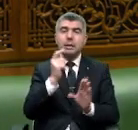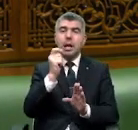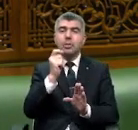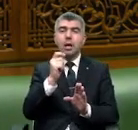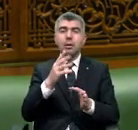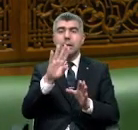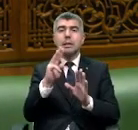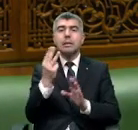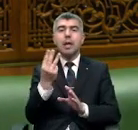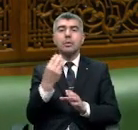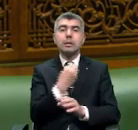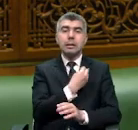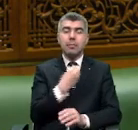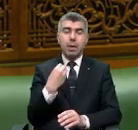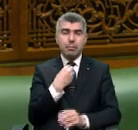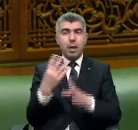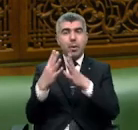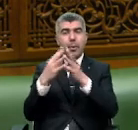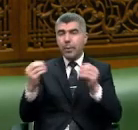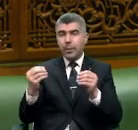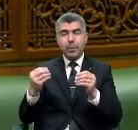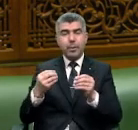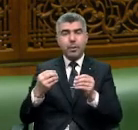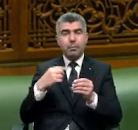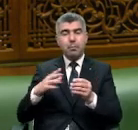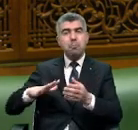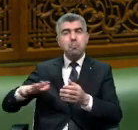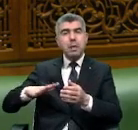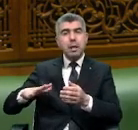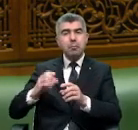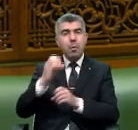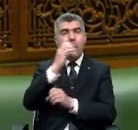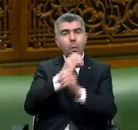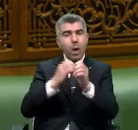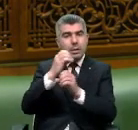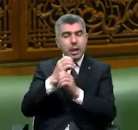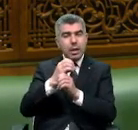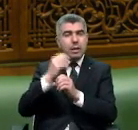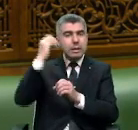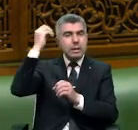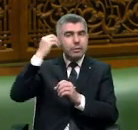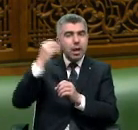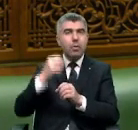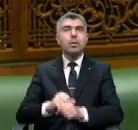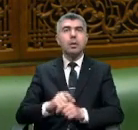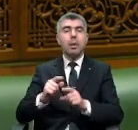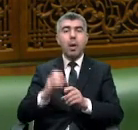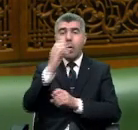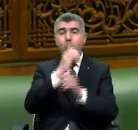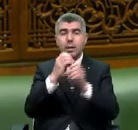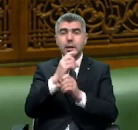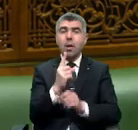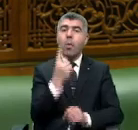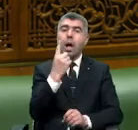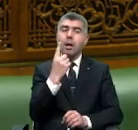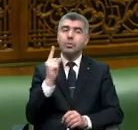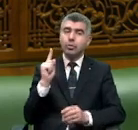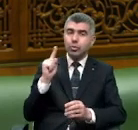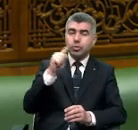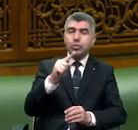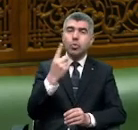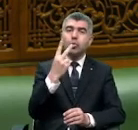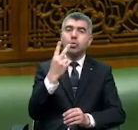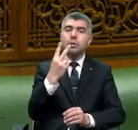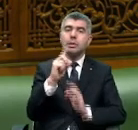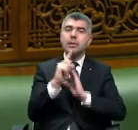طنجة وحدها فيها 13 طبيب، وغياب الأطباء بالمدن الأخرى بالجهة من ضمنها إقليم وزان وشفشاون، حيث عندنا طبيب مثلا في إقليم وزان عندنا طبيب واحد كيجي كل